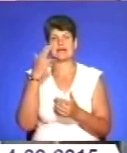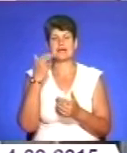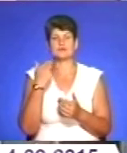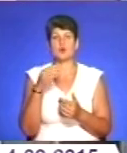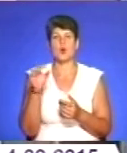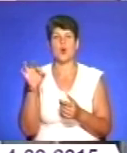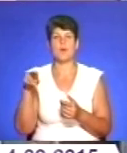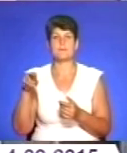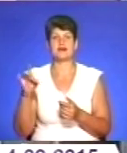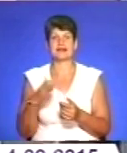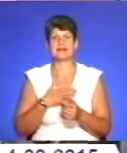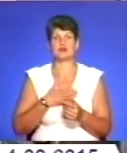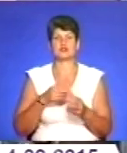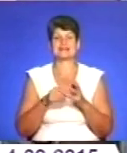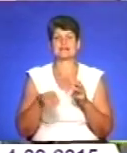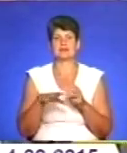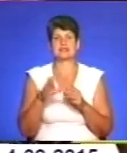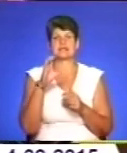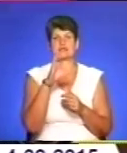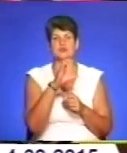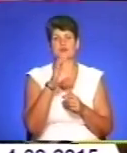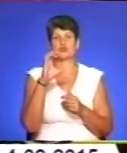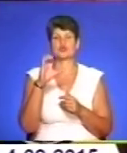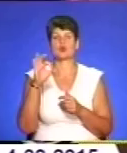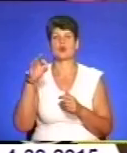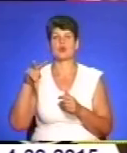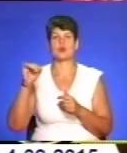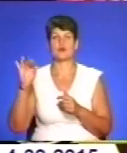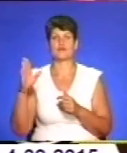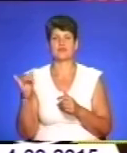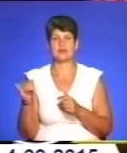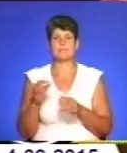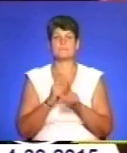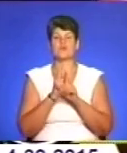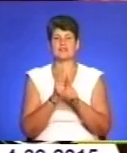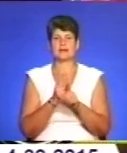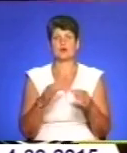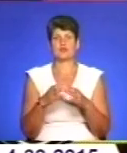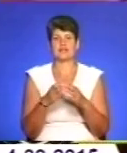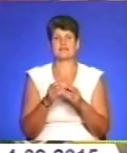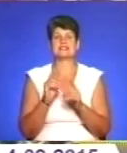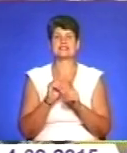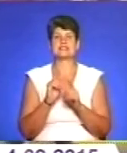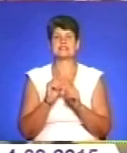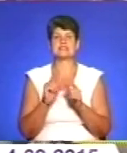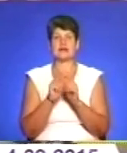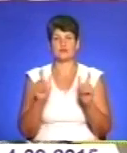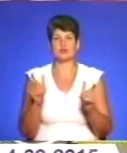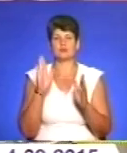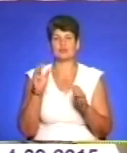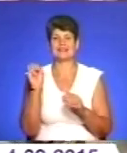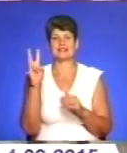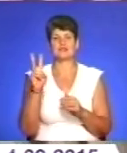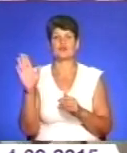опер, нашої землячки Софії Соловій та провідних колективів закладу, який відбудеться 13 вересня на